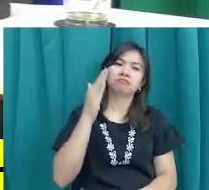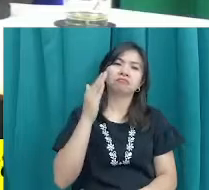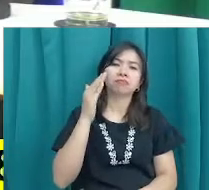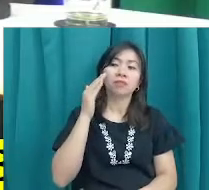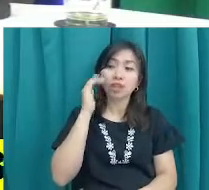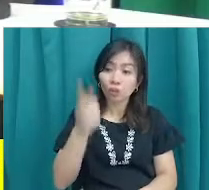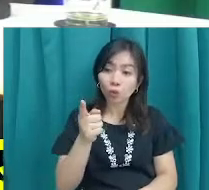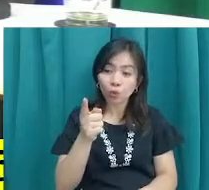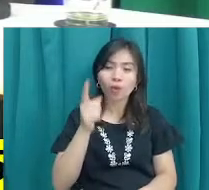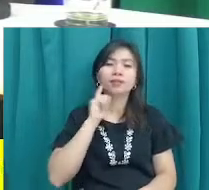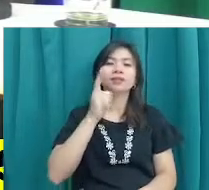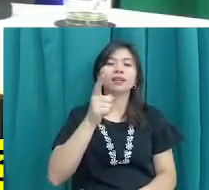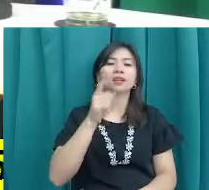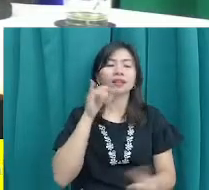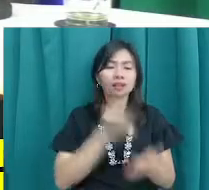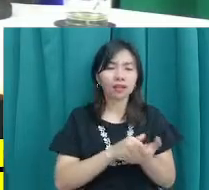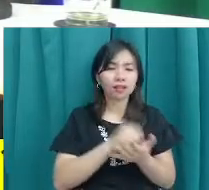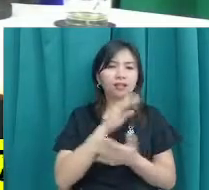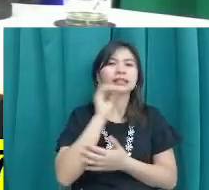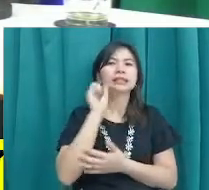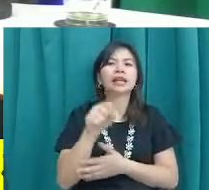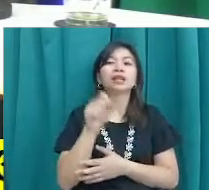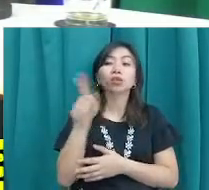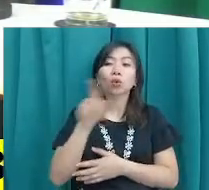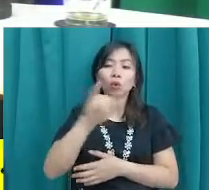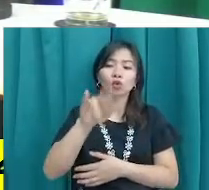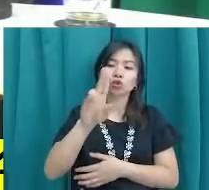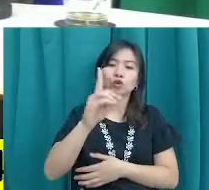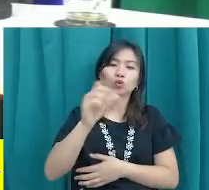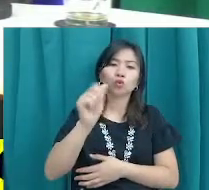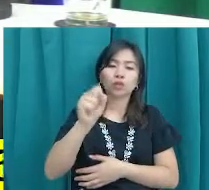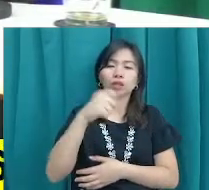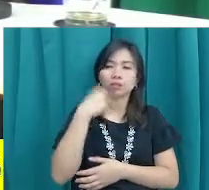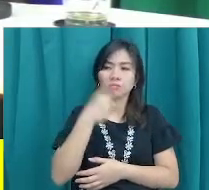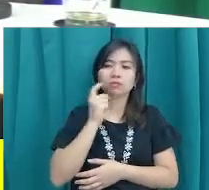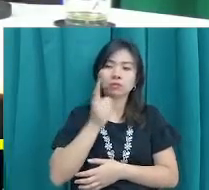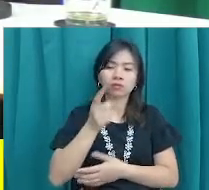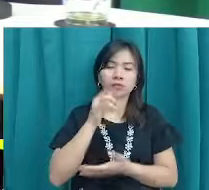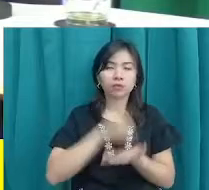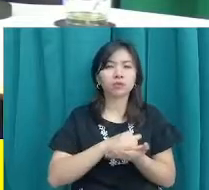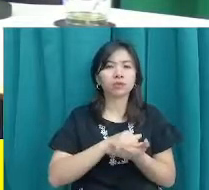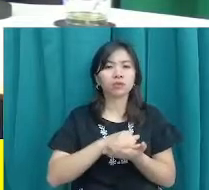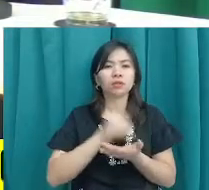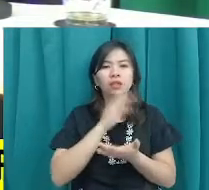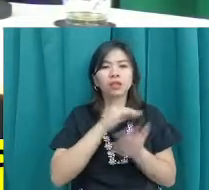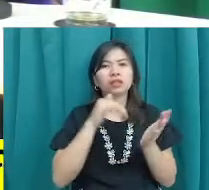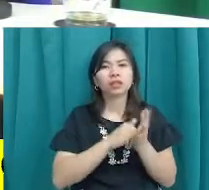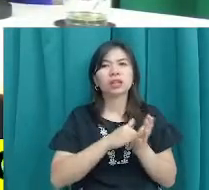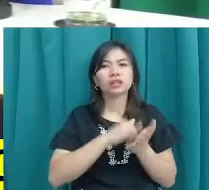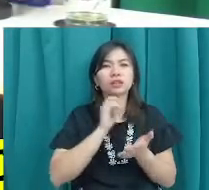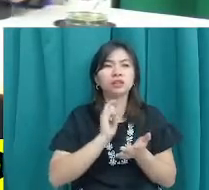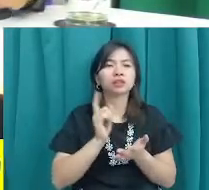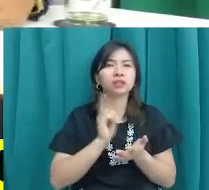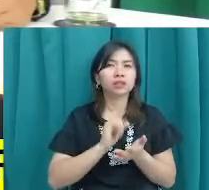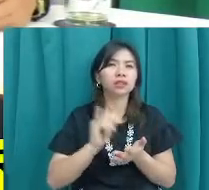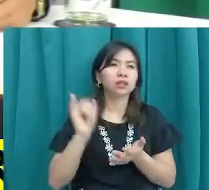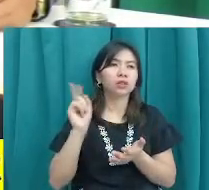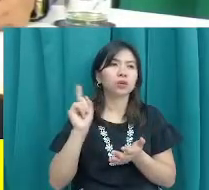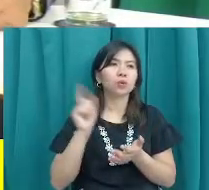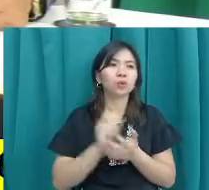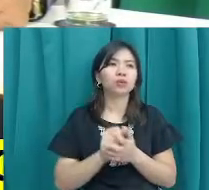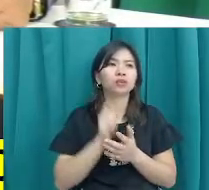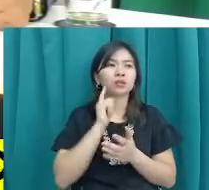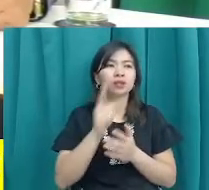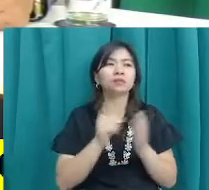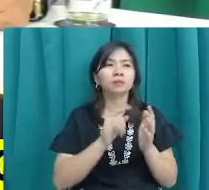mo na. Nasabi mo na. Ikaw na rin ang nagsabi. You see? Ganyan ang pagkakasabi ng Panginoon kay Judas. Now, eto